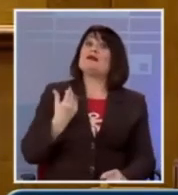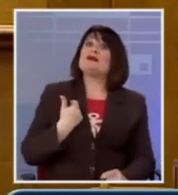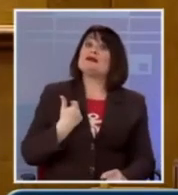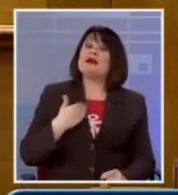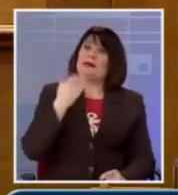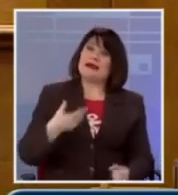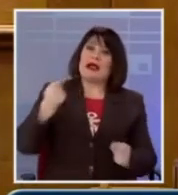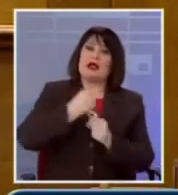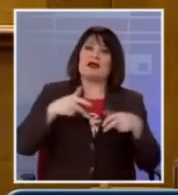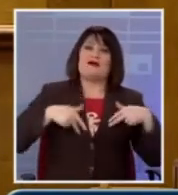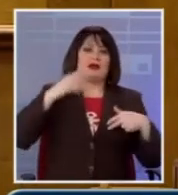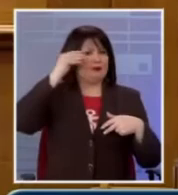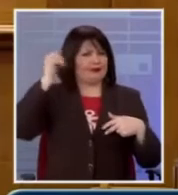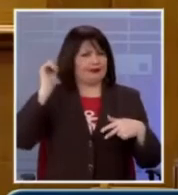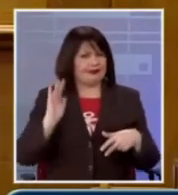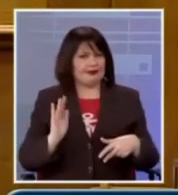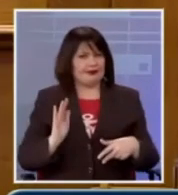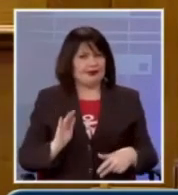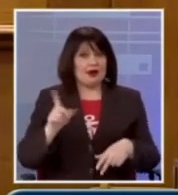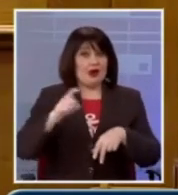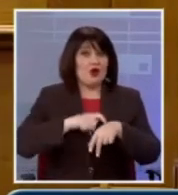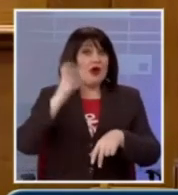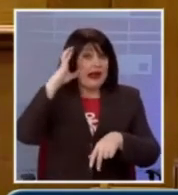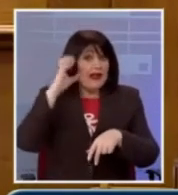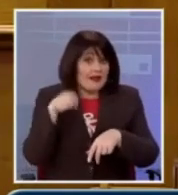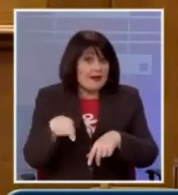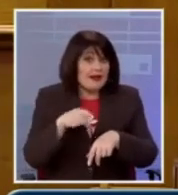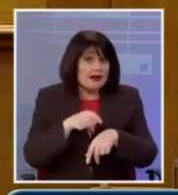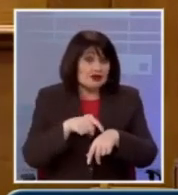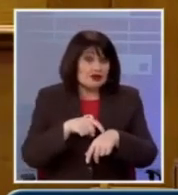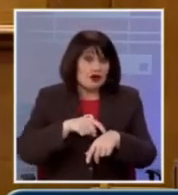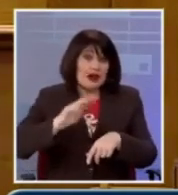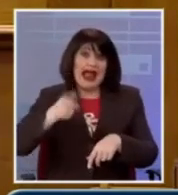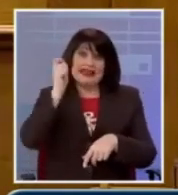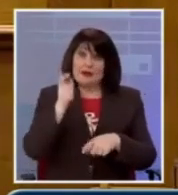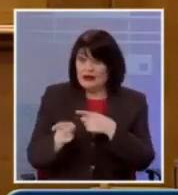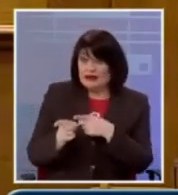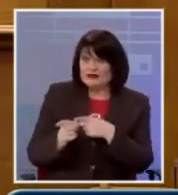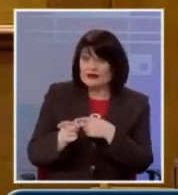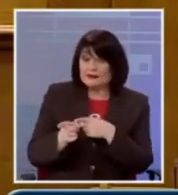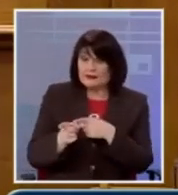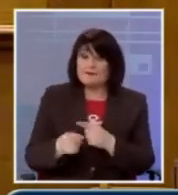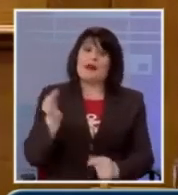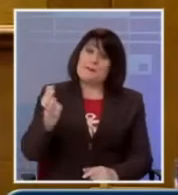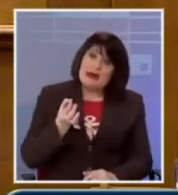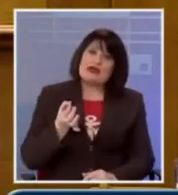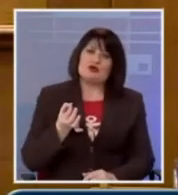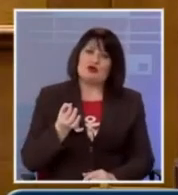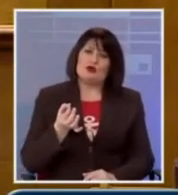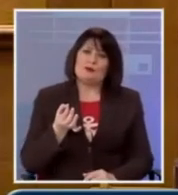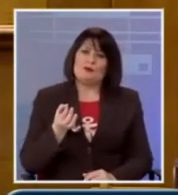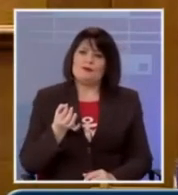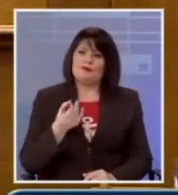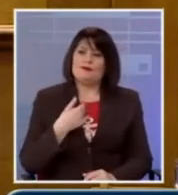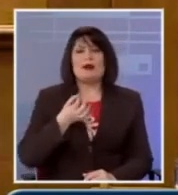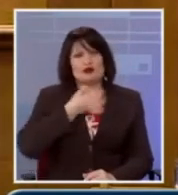ως κυβέρνηση το ξεχάσατε. Μήπως ήρθε η ώρα να το ξαναθυμηθείτε τώρα που γυρίσατε στην αντιπολίτευση και να μας πείτε? Και το λέμε